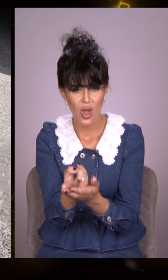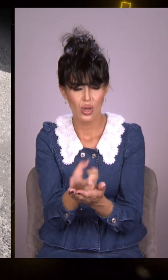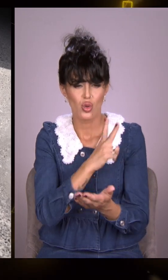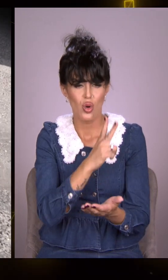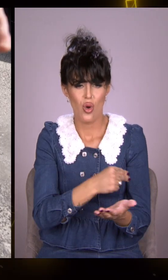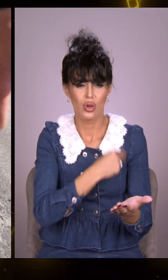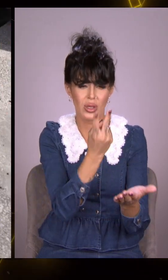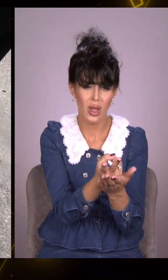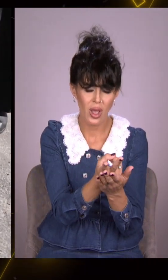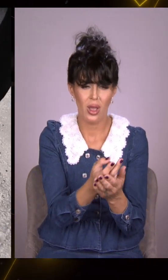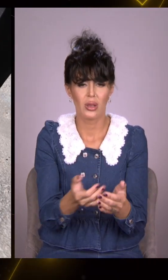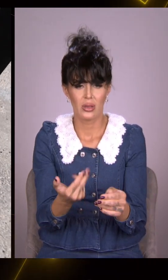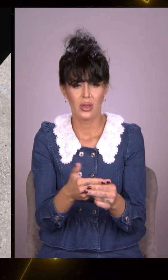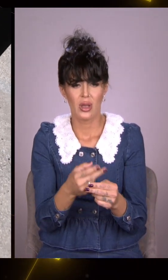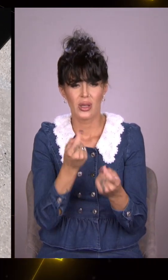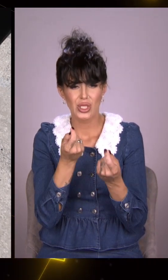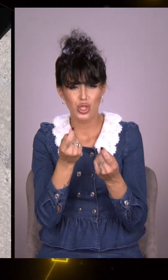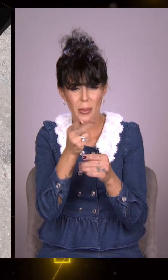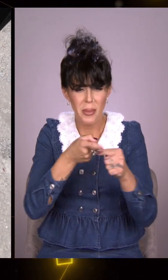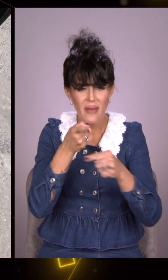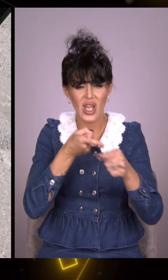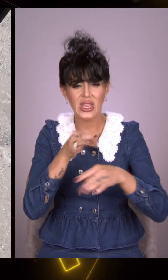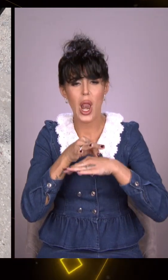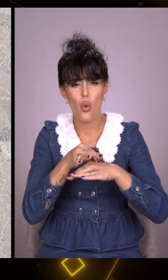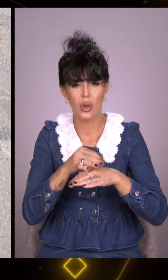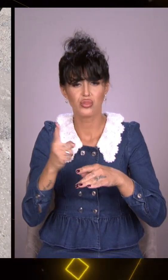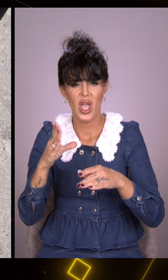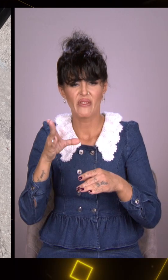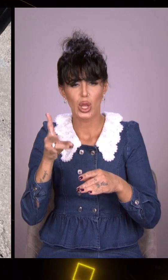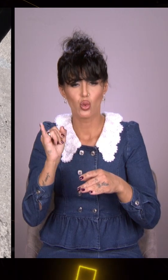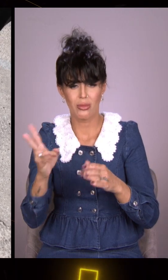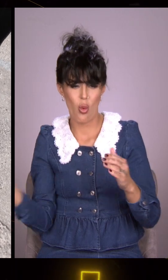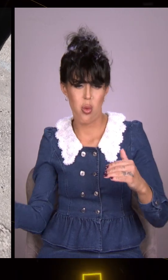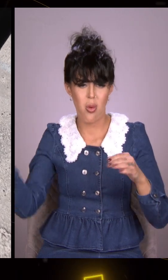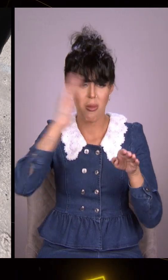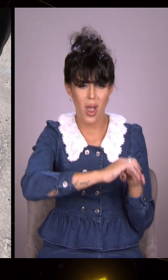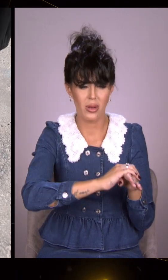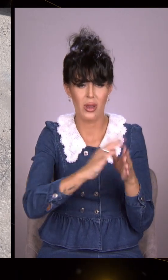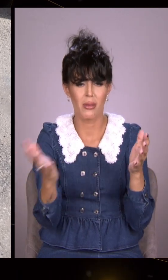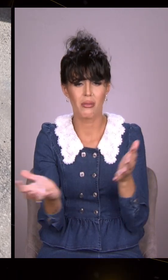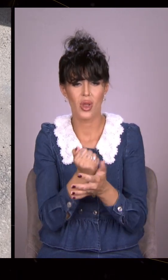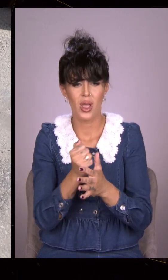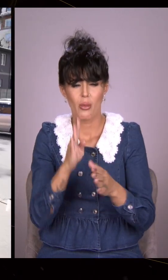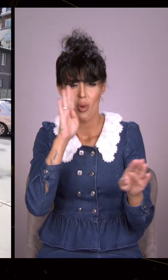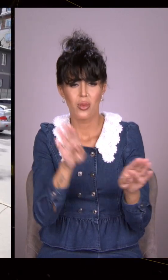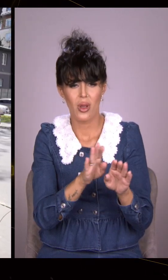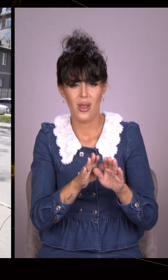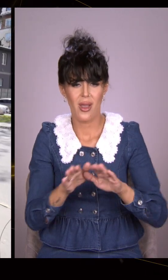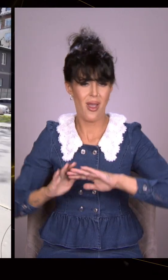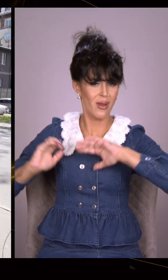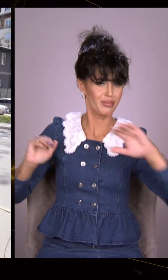лежала, вона трошечки збереглася того, що внук впав на неї, І він своїм тільцем прикрив її.